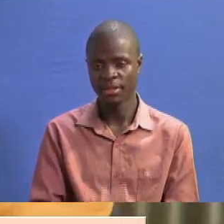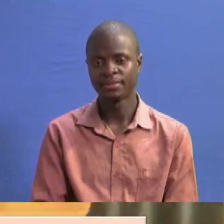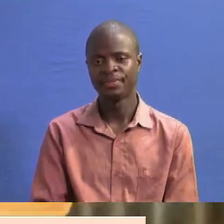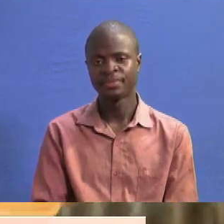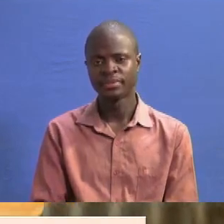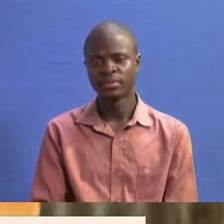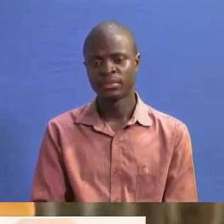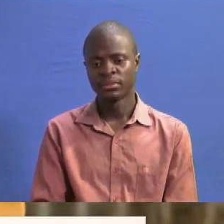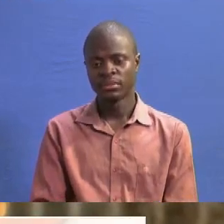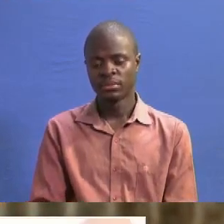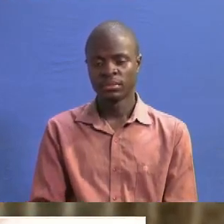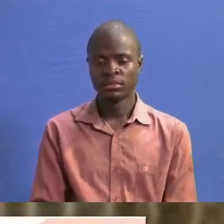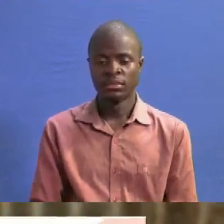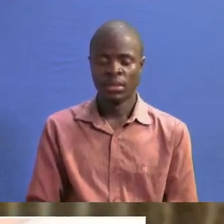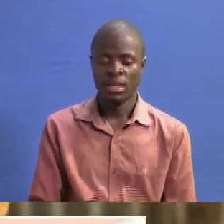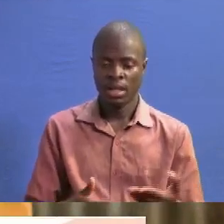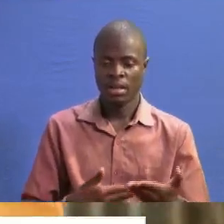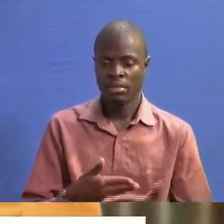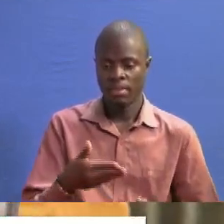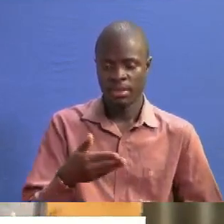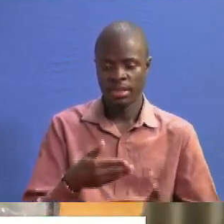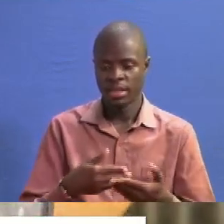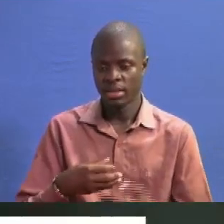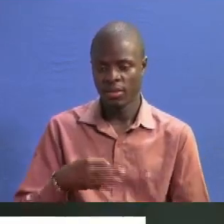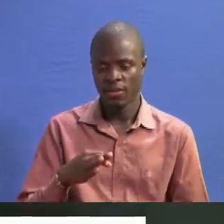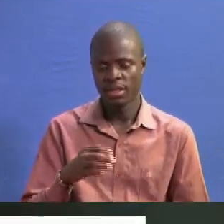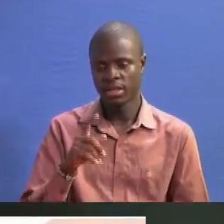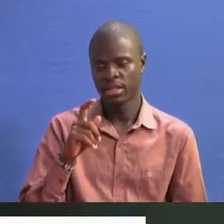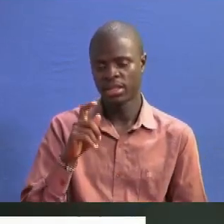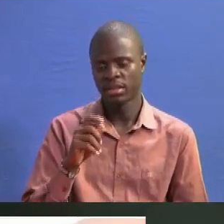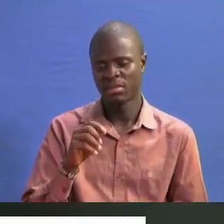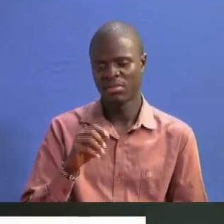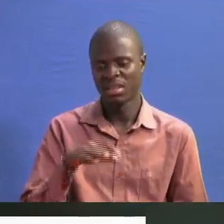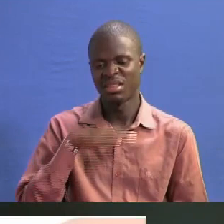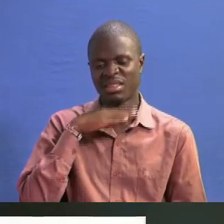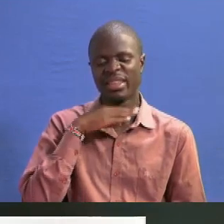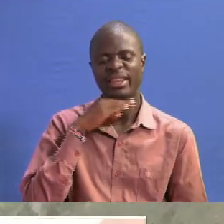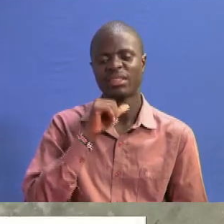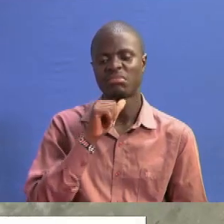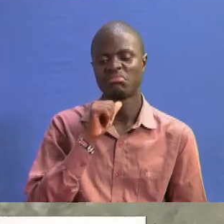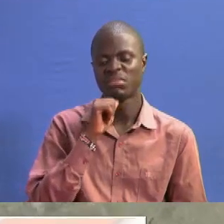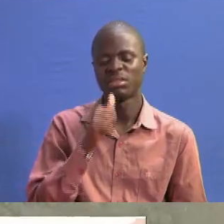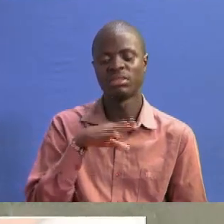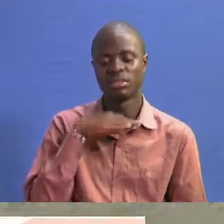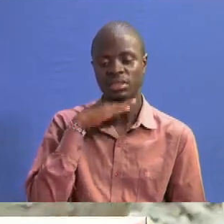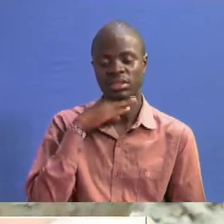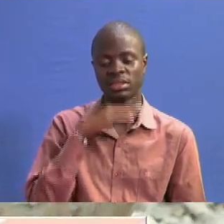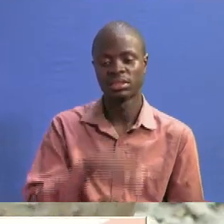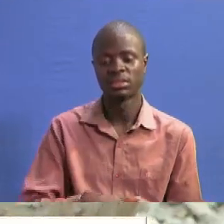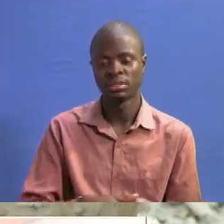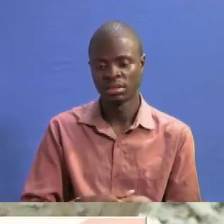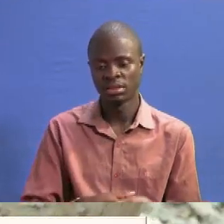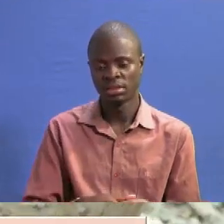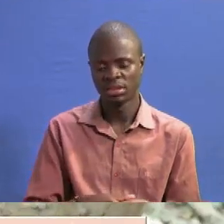environmentally. Katika biashara ya Dennis, taka si taka, kwani vigae vya chupa ambavyo vunjika na mabaki yote ya chupa yanayotokana na sanaa